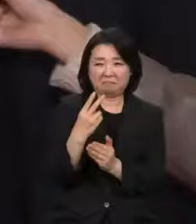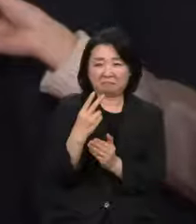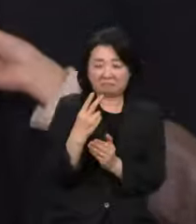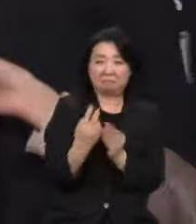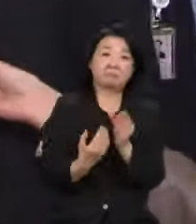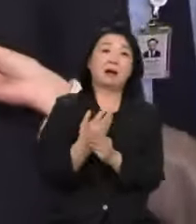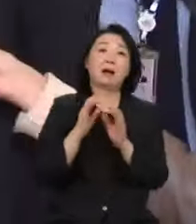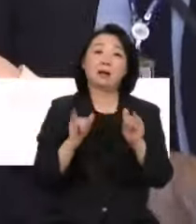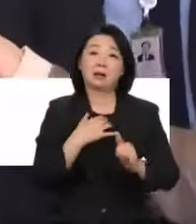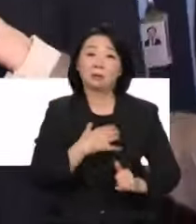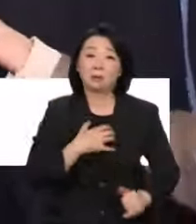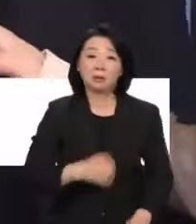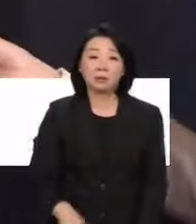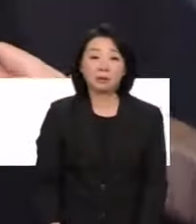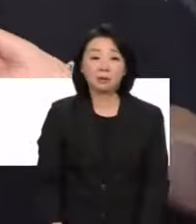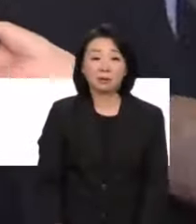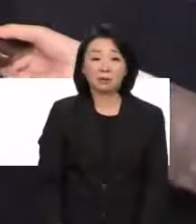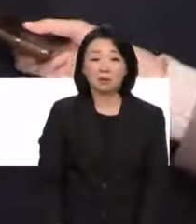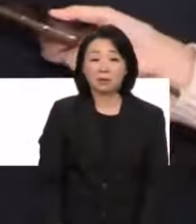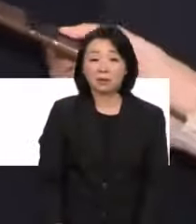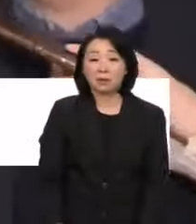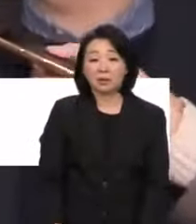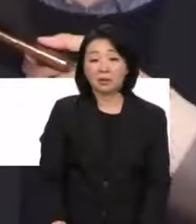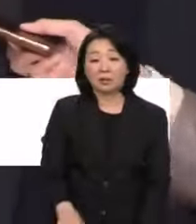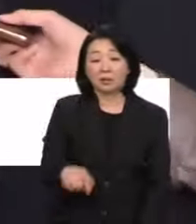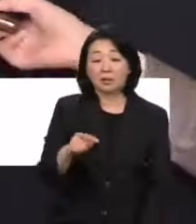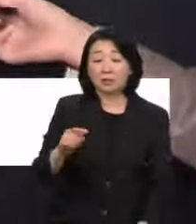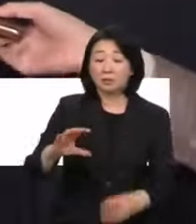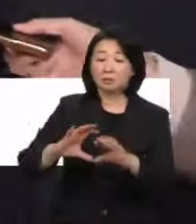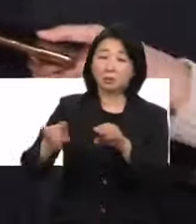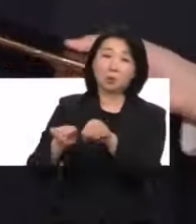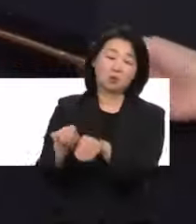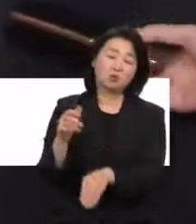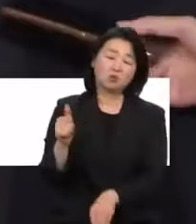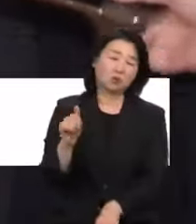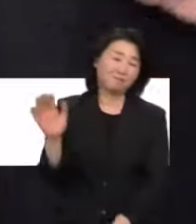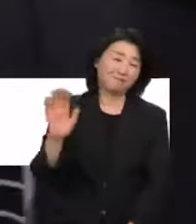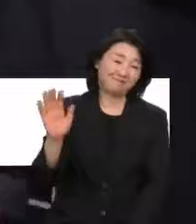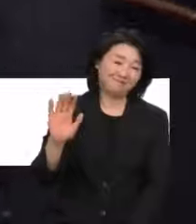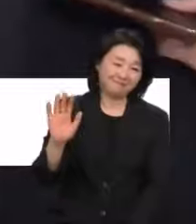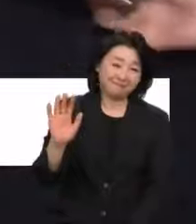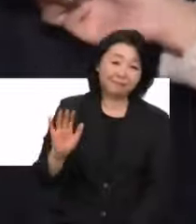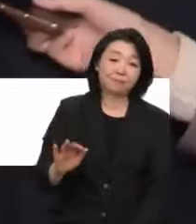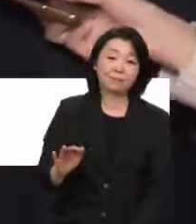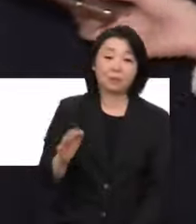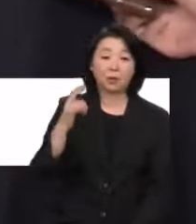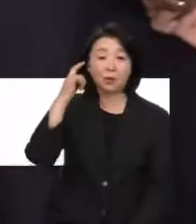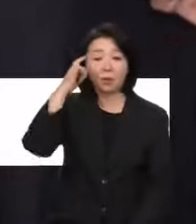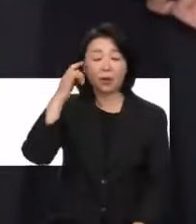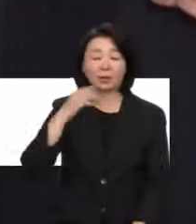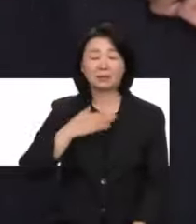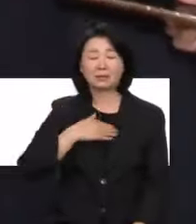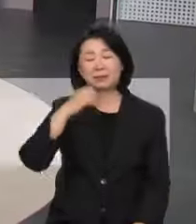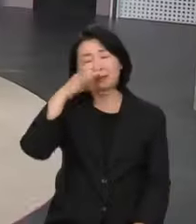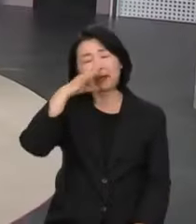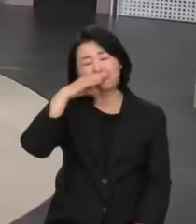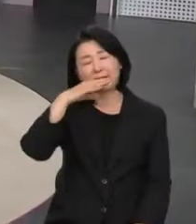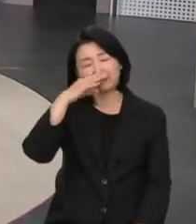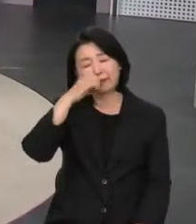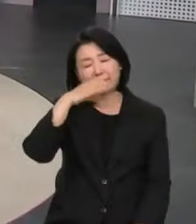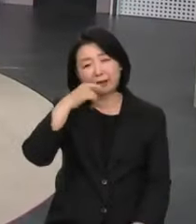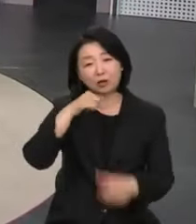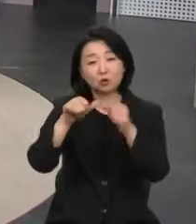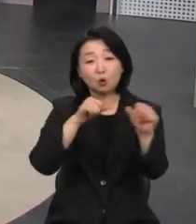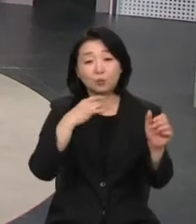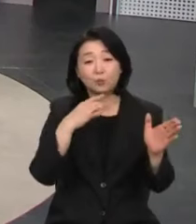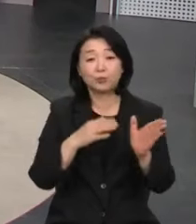그 지금은 그거가 좀 저기 아무 좀 생각도 하고 있지 않을 거예요. 그 지금 그건 낭설이라고 봐요. 원